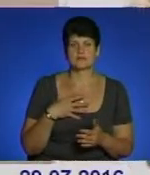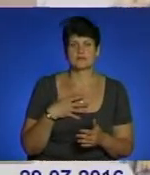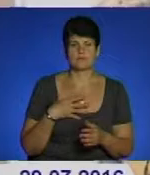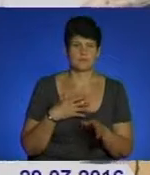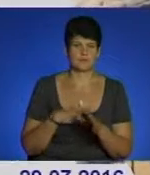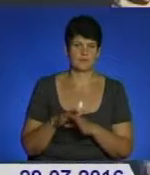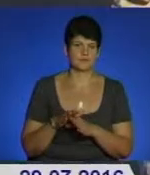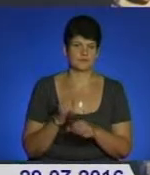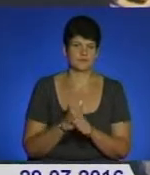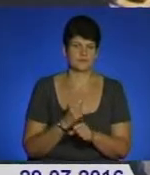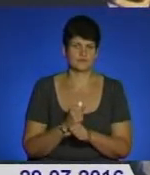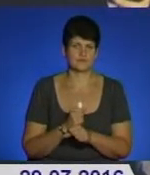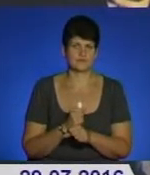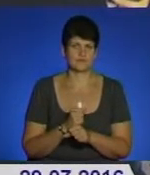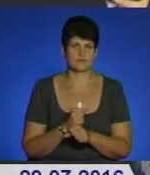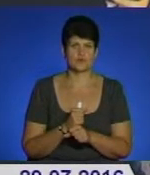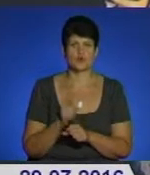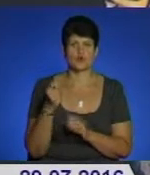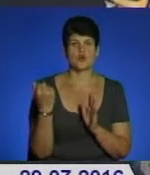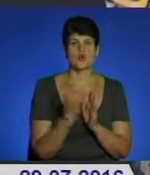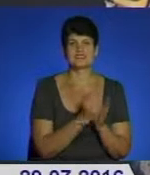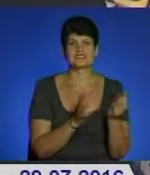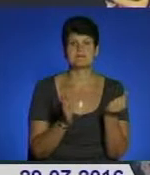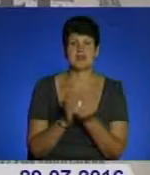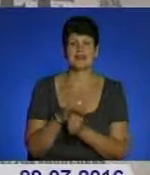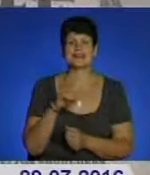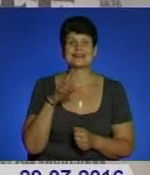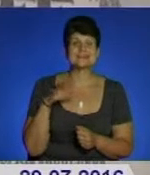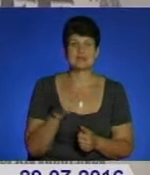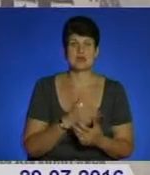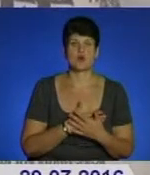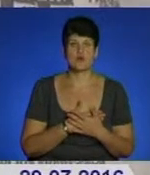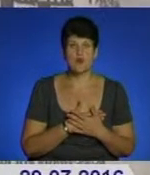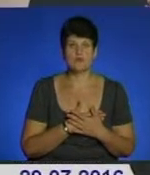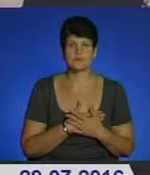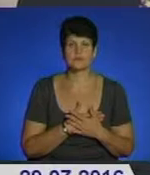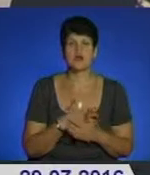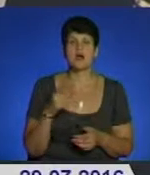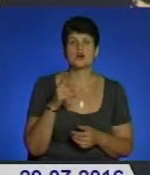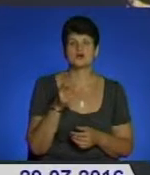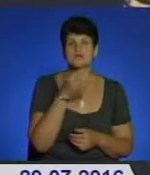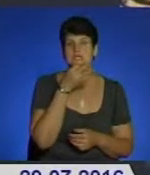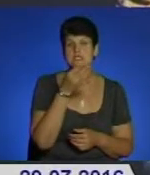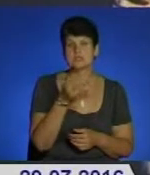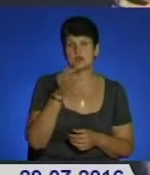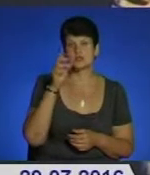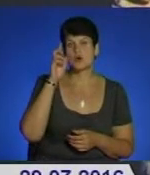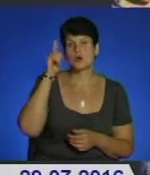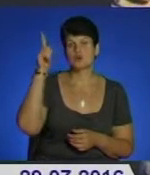сповна. Його розіп'яли за любов. А що скаже Господу наш